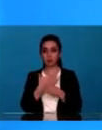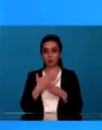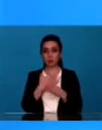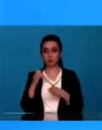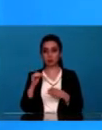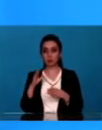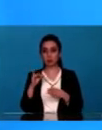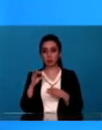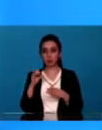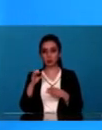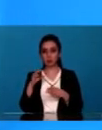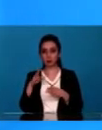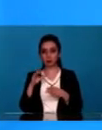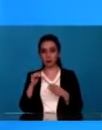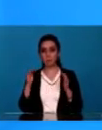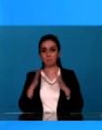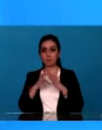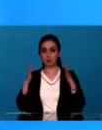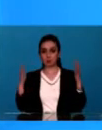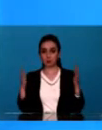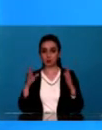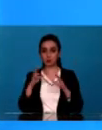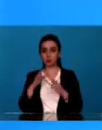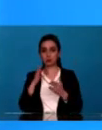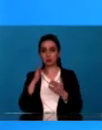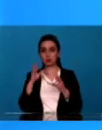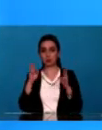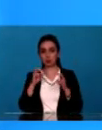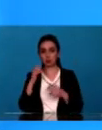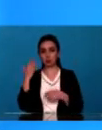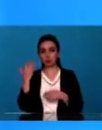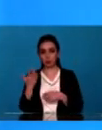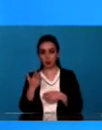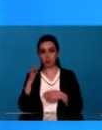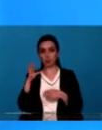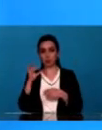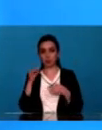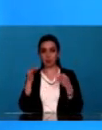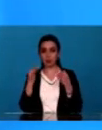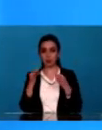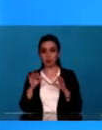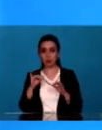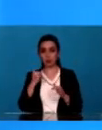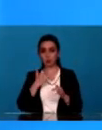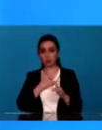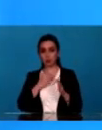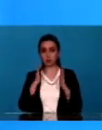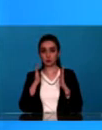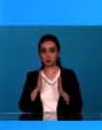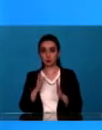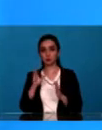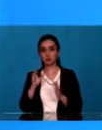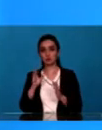свойства minValue. Максимальное значение у нас будет 5. И допустимое у нас будет в свойстве